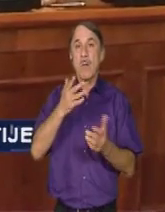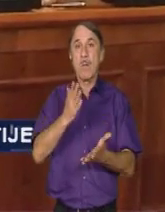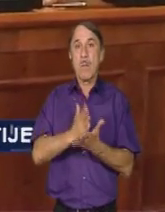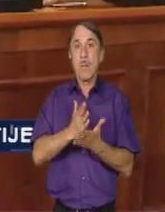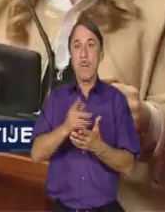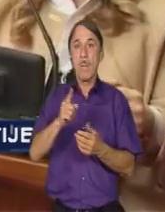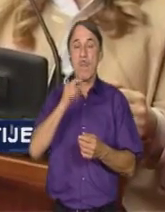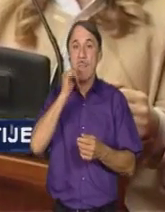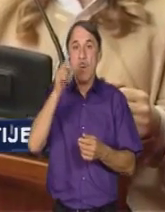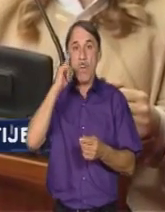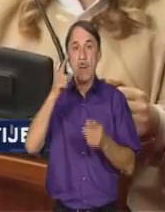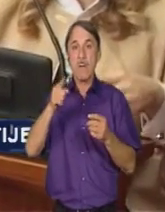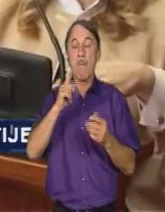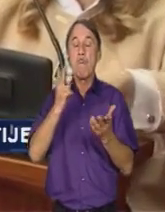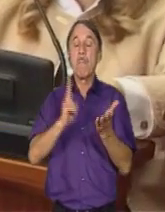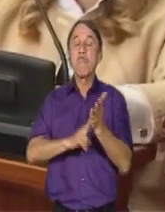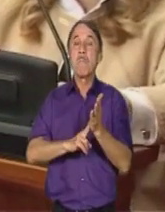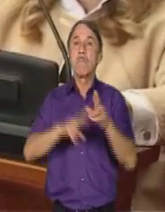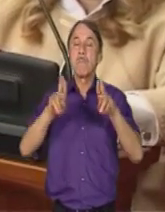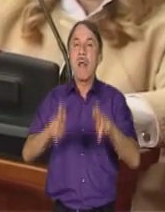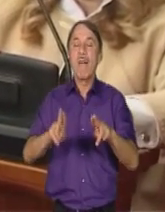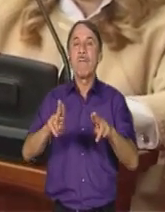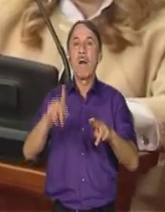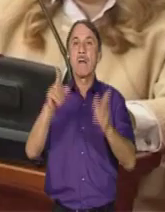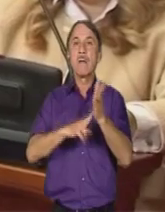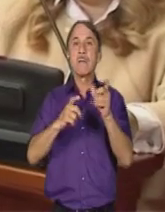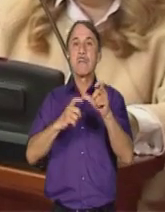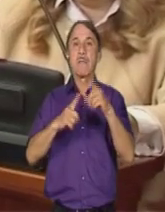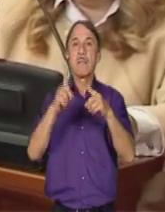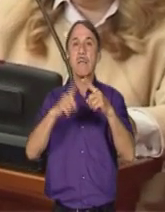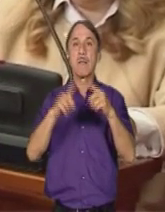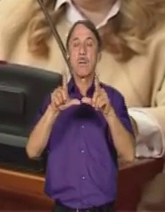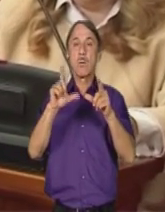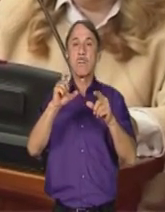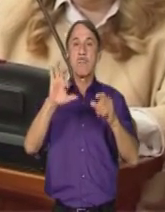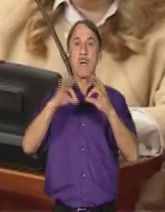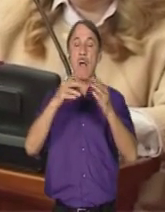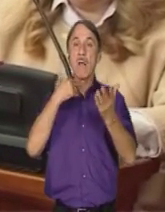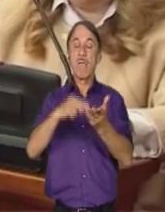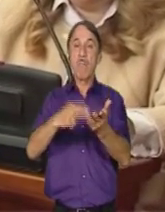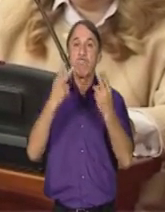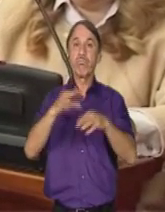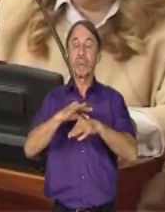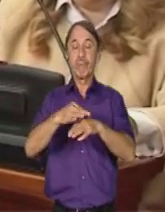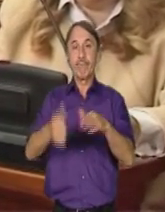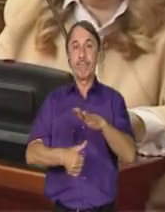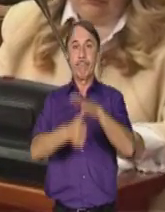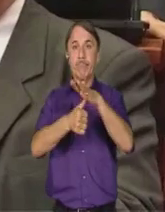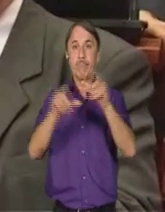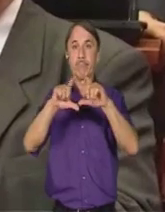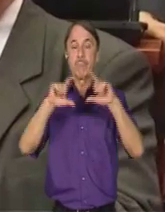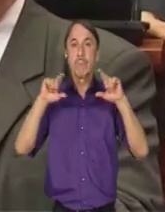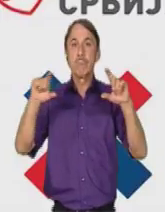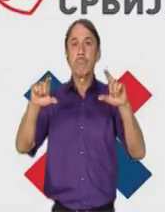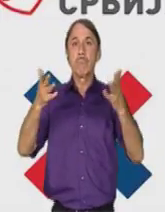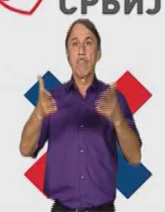zemlji jeste najznačajnija institucija koju je trebalo ojačati i unaprediti posle 2000. smatra Maršićanin i dodaje da se